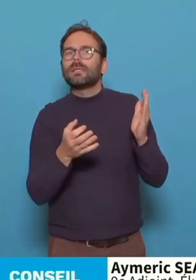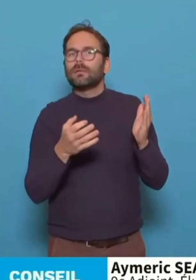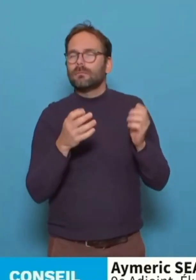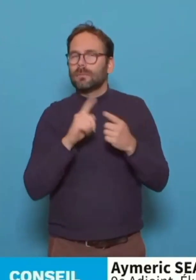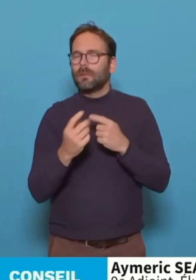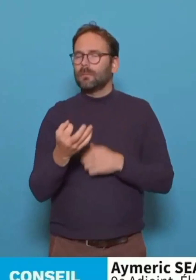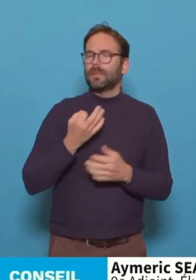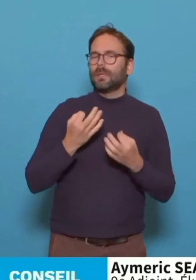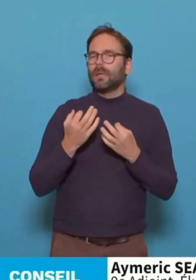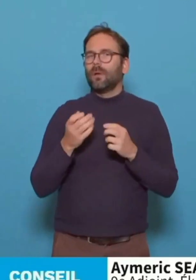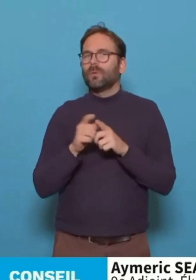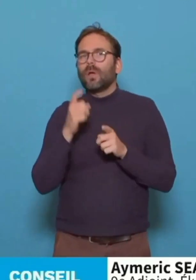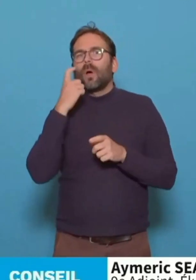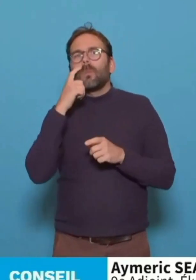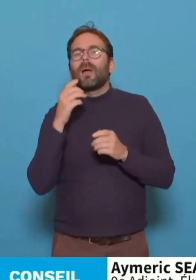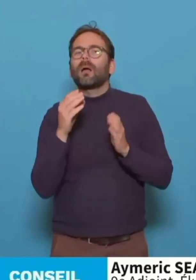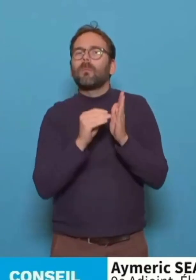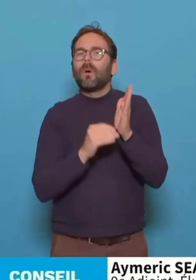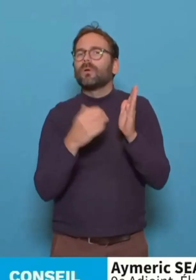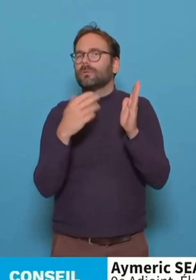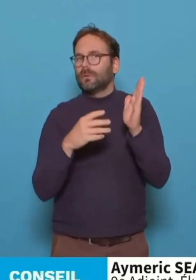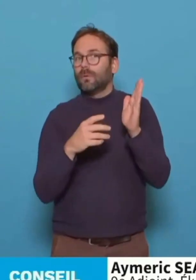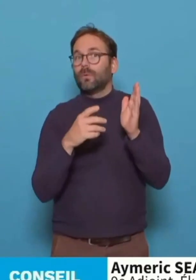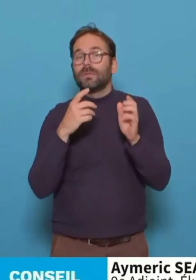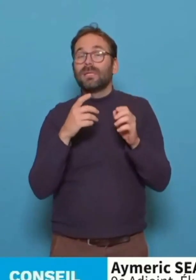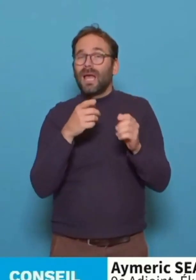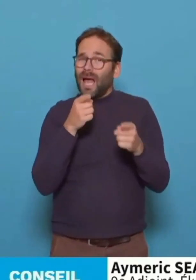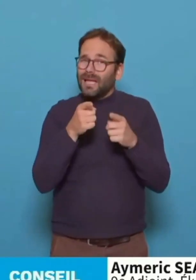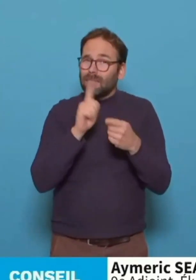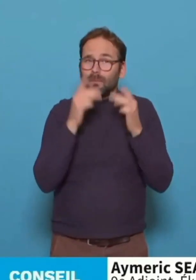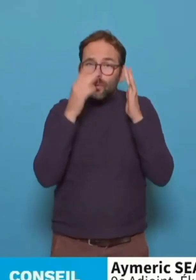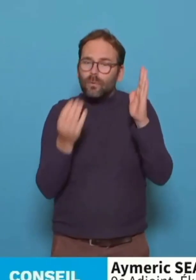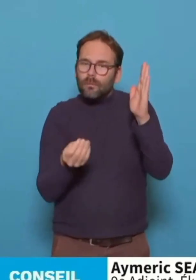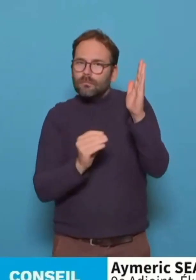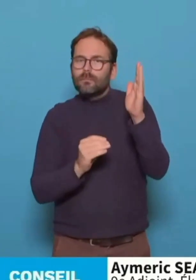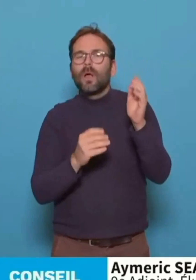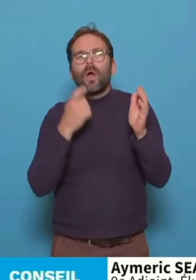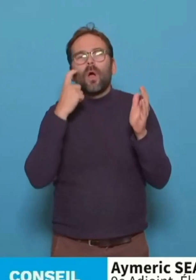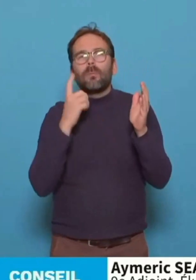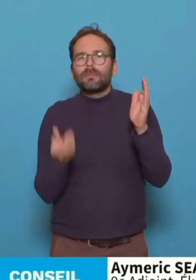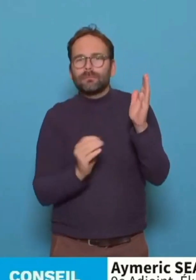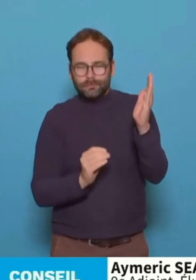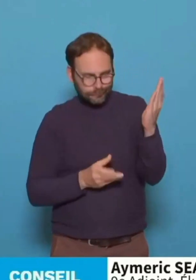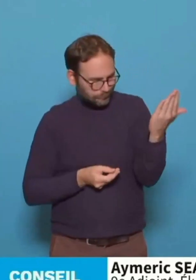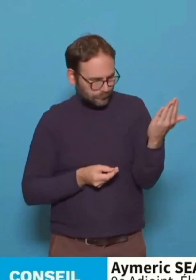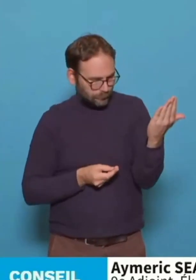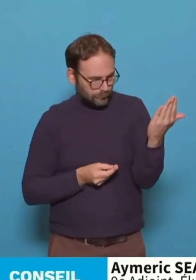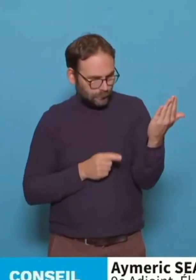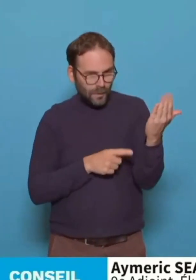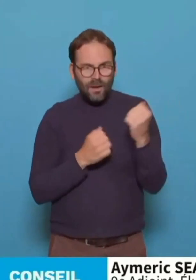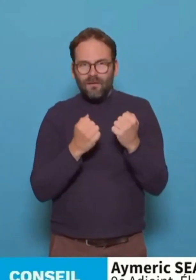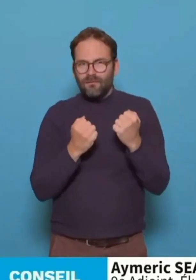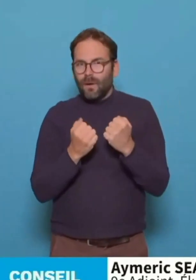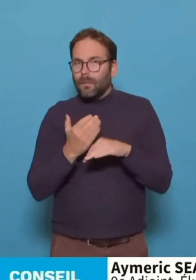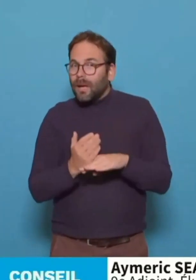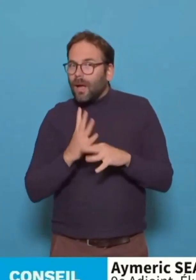nous, quand ils commentent vos posts et vos attaques sur la culture, eh bien, je lis que ces forces sont prêtes à s'engager